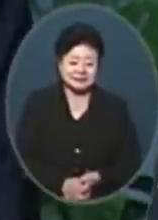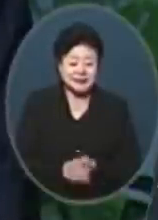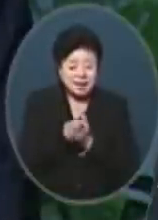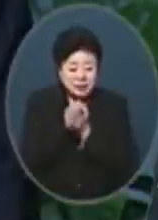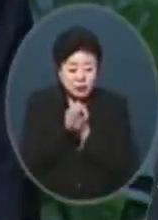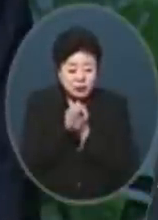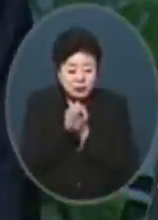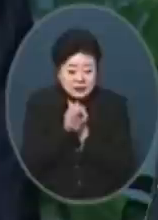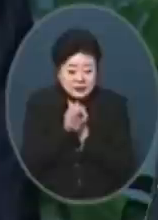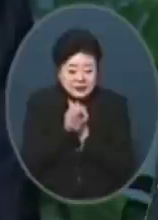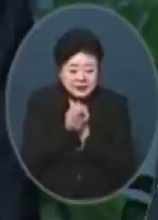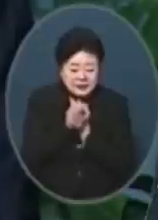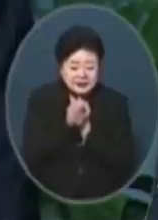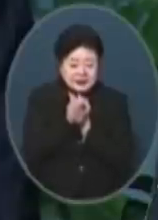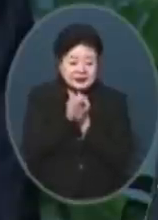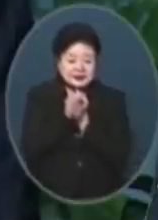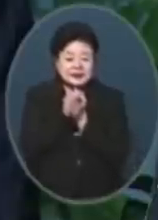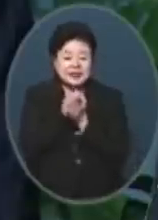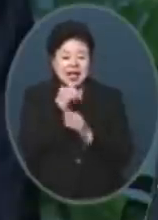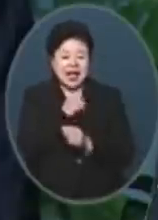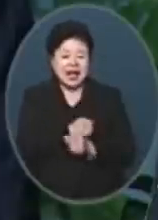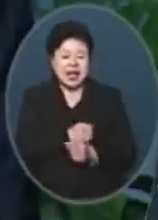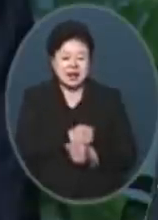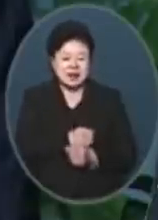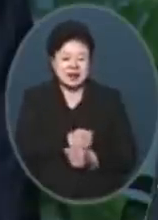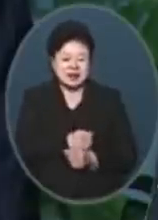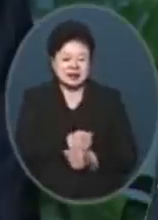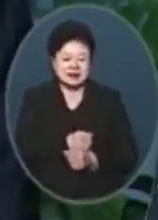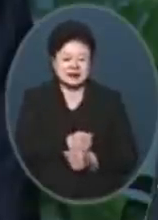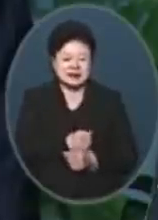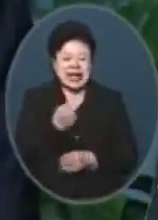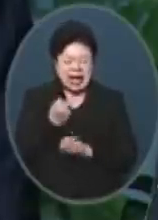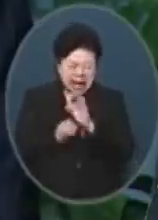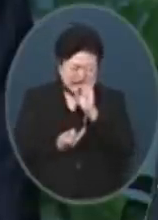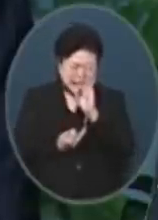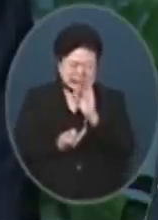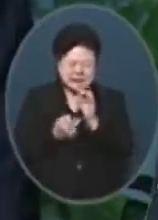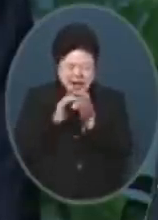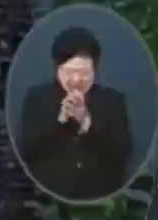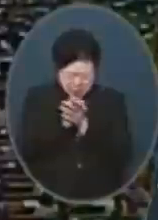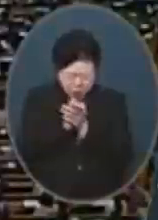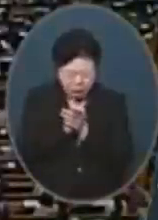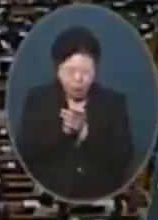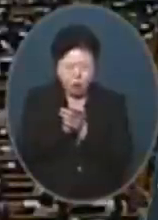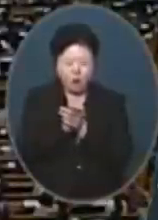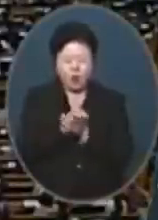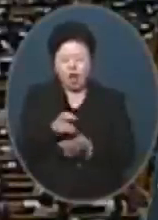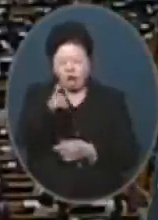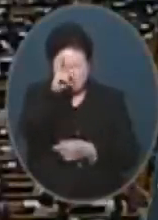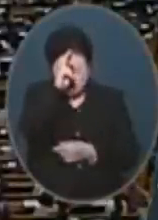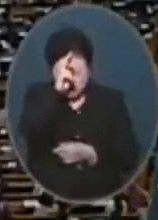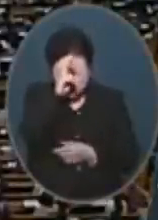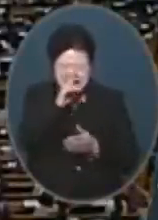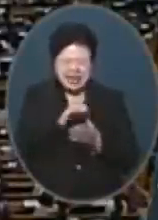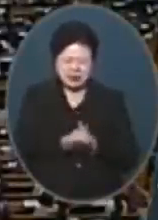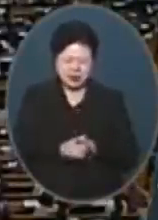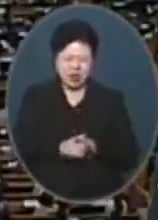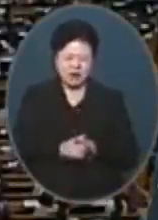기도를 하려면 제목을 정해놓고 아침에 기도도 하고 점심때